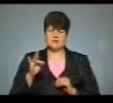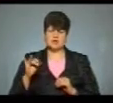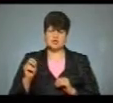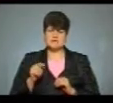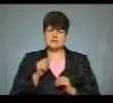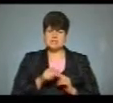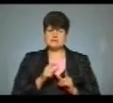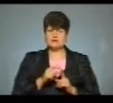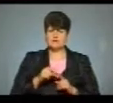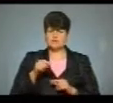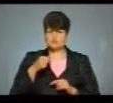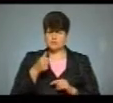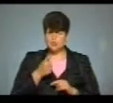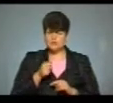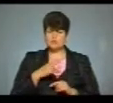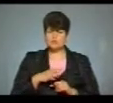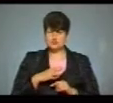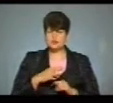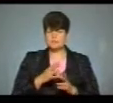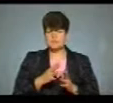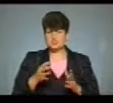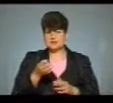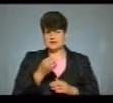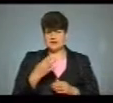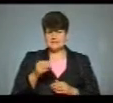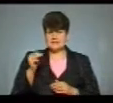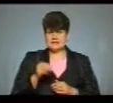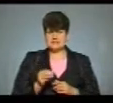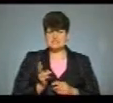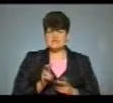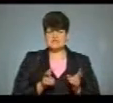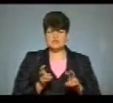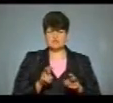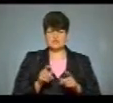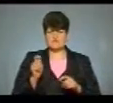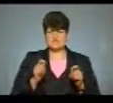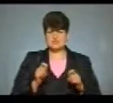її словами, цьогоріч очікують більше 15 тисяч відвідувачів фестивалю.